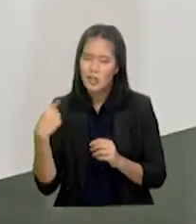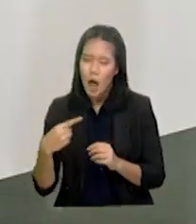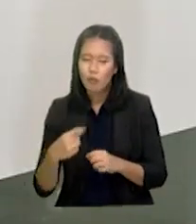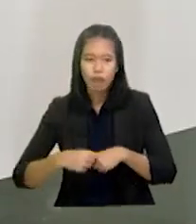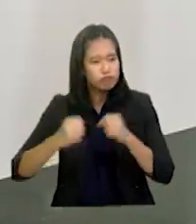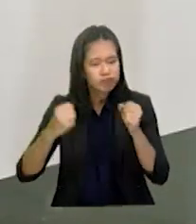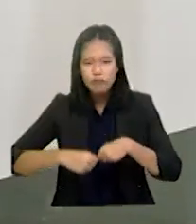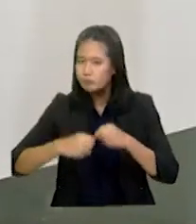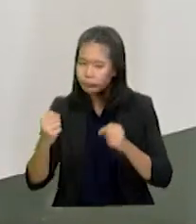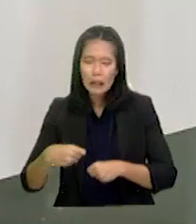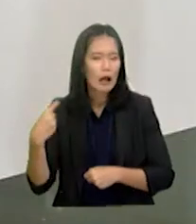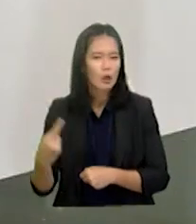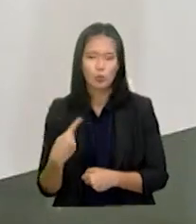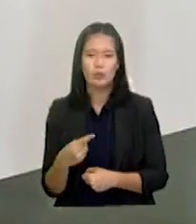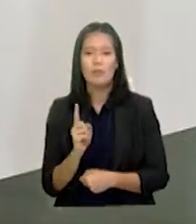Karena